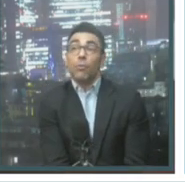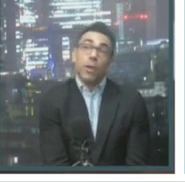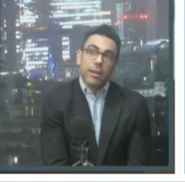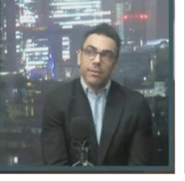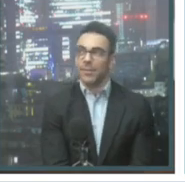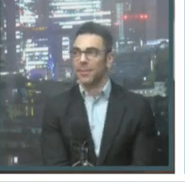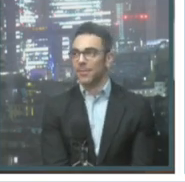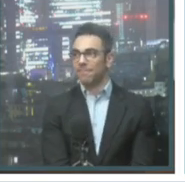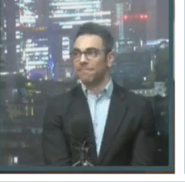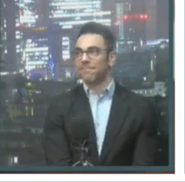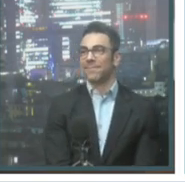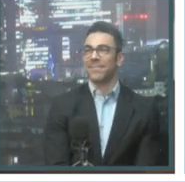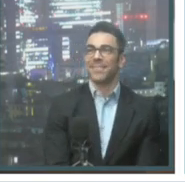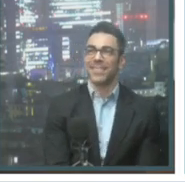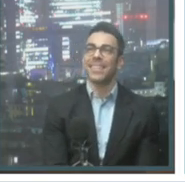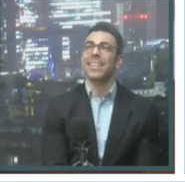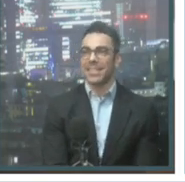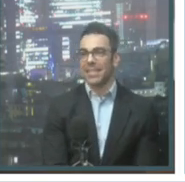insegnata lui